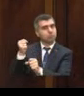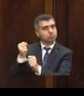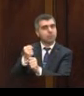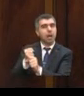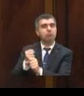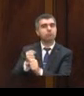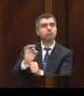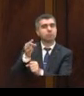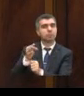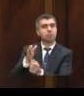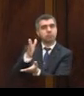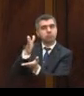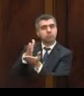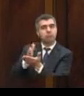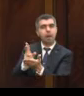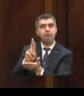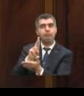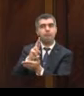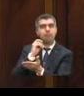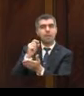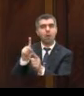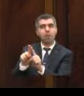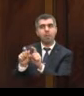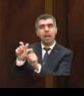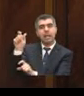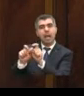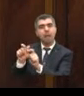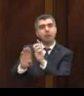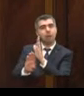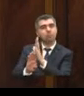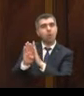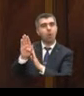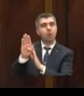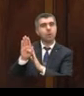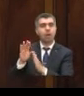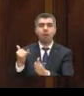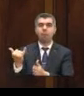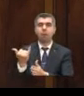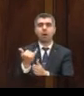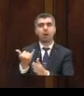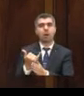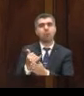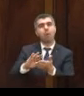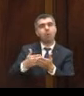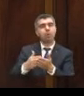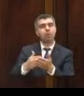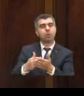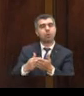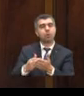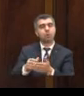أولوية الإنسان وكرامته قبل أي اعتبار، ولا مكان للمزايدة في هذا الموضوع.